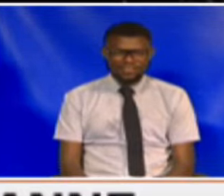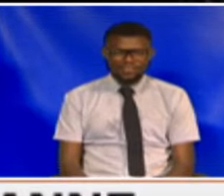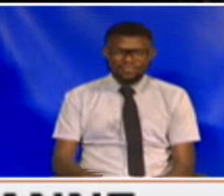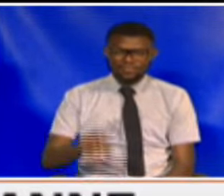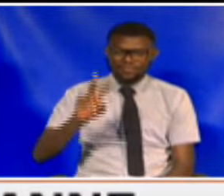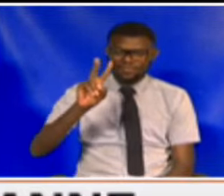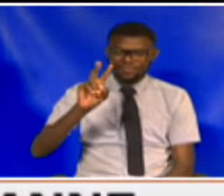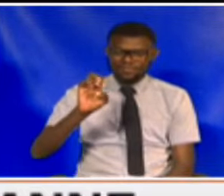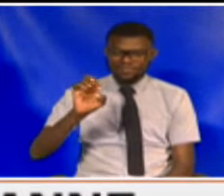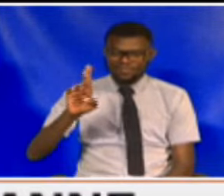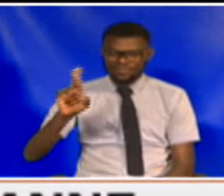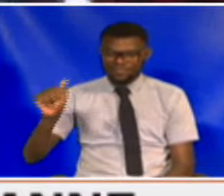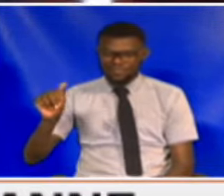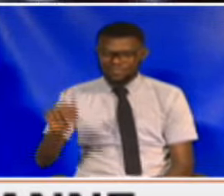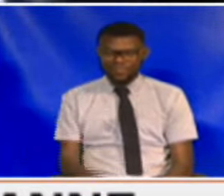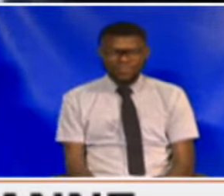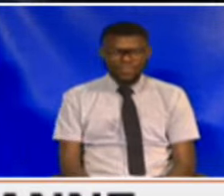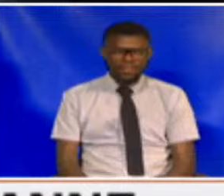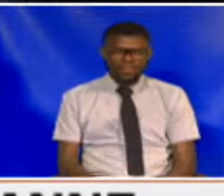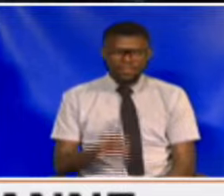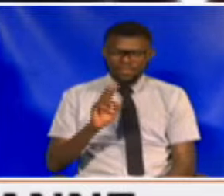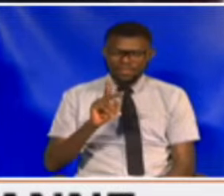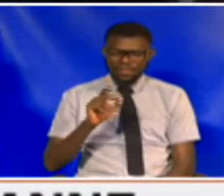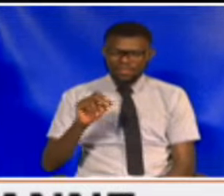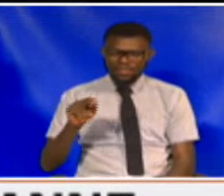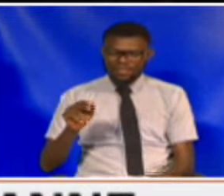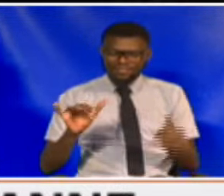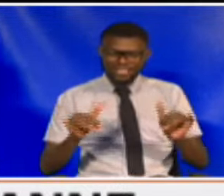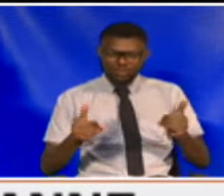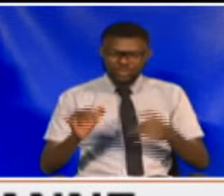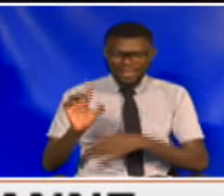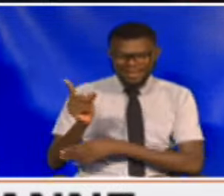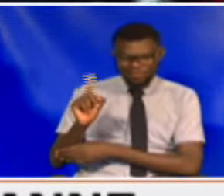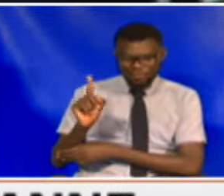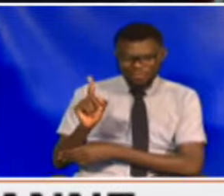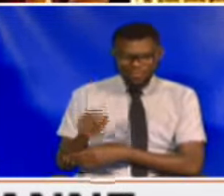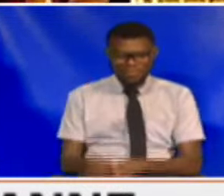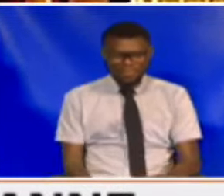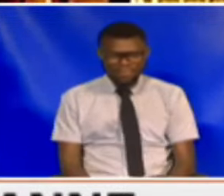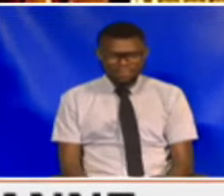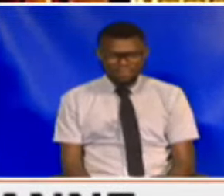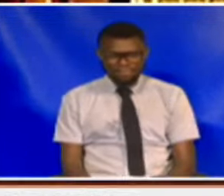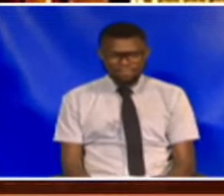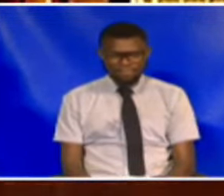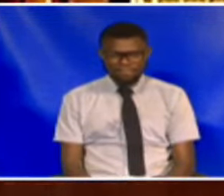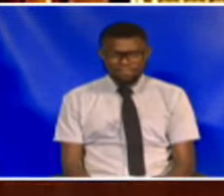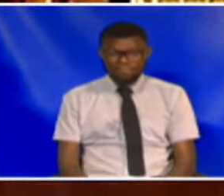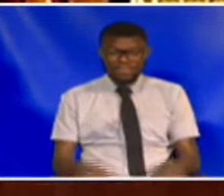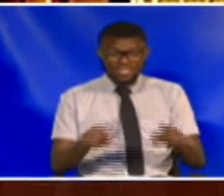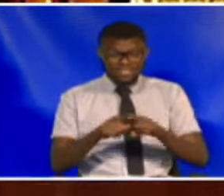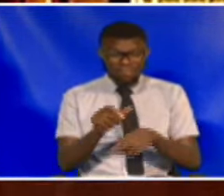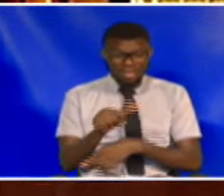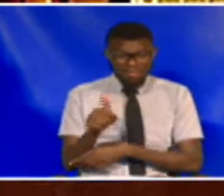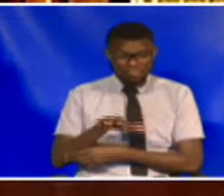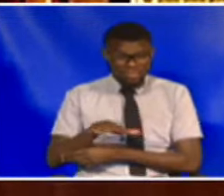Vera Mora, Kitchen News, Nairobi. Kwingineko, baadhi ya vijana jijini Mombasa.